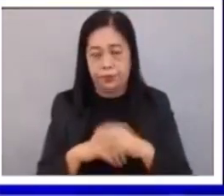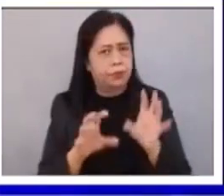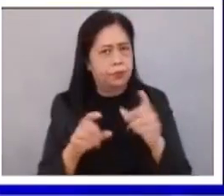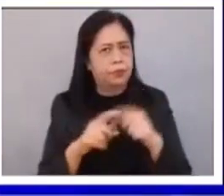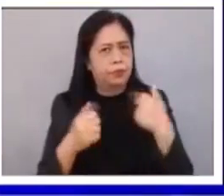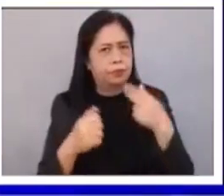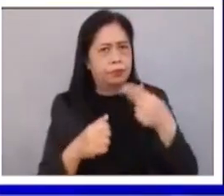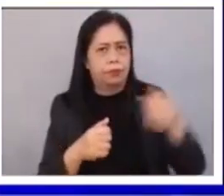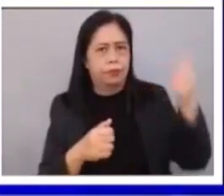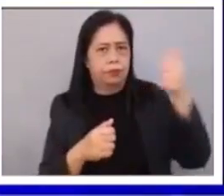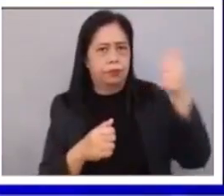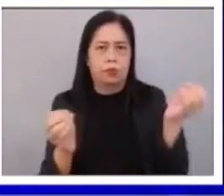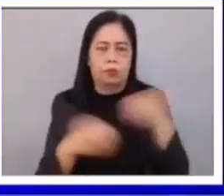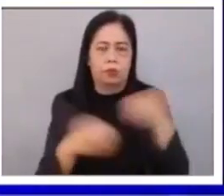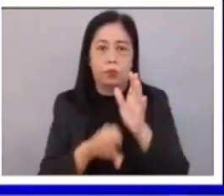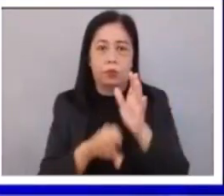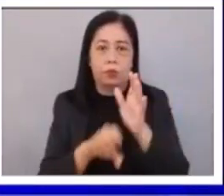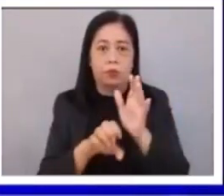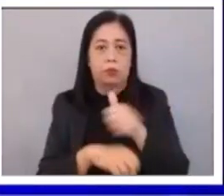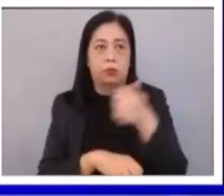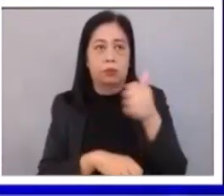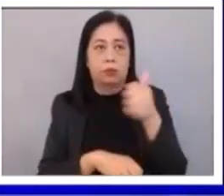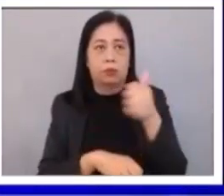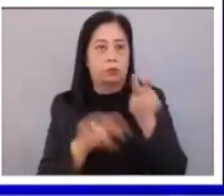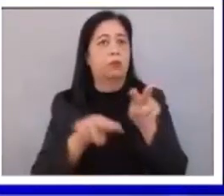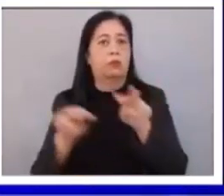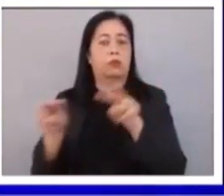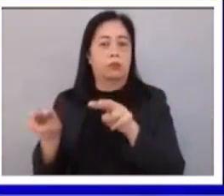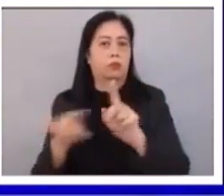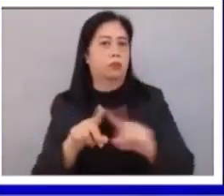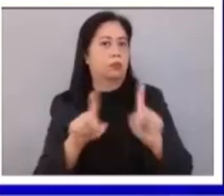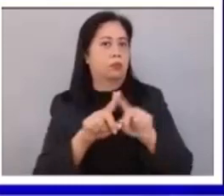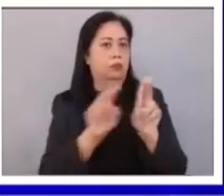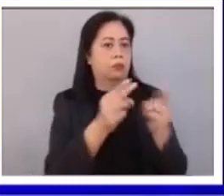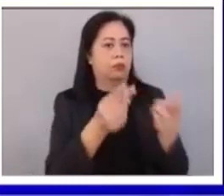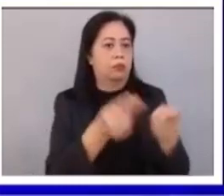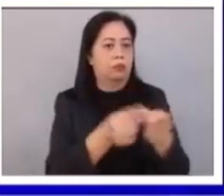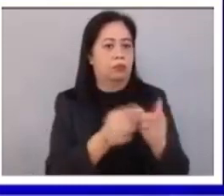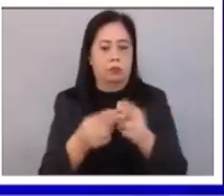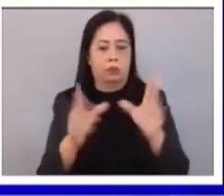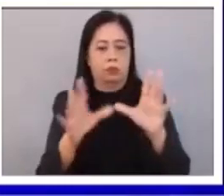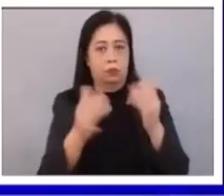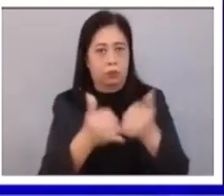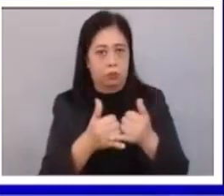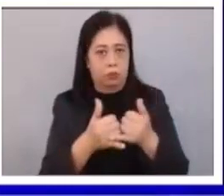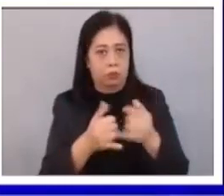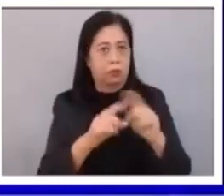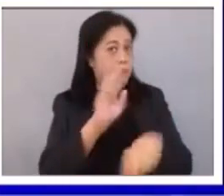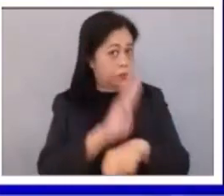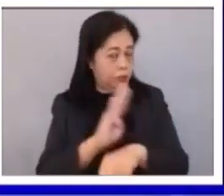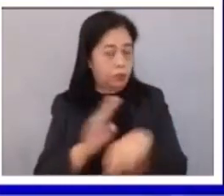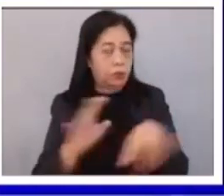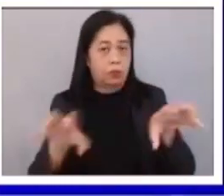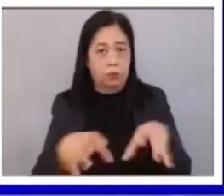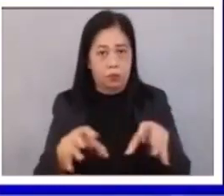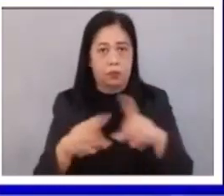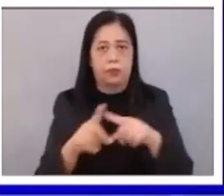gaya ng overseeing and managing of other units of the company or enterprise, at